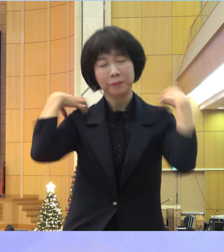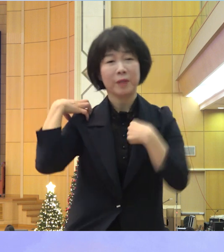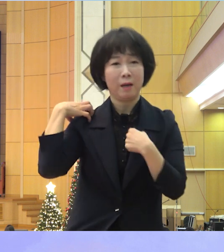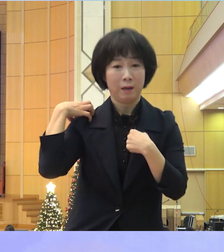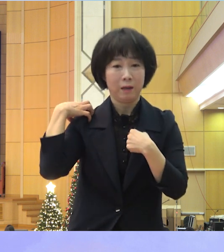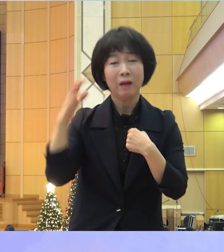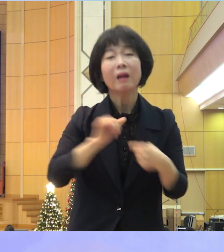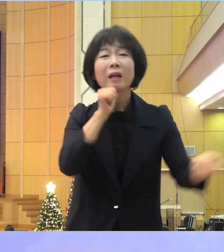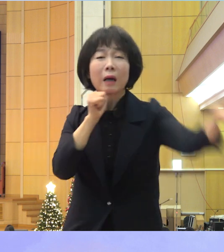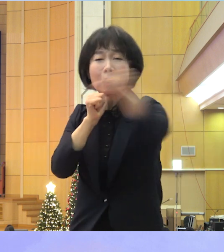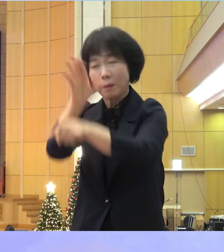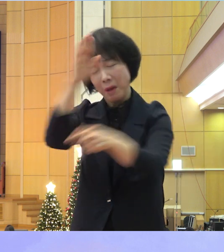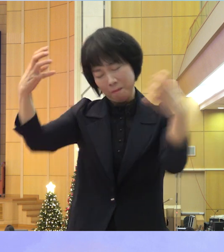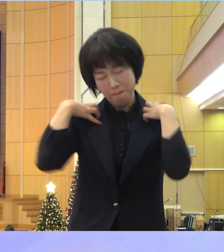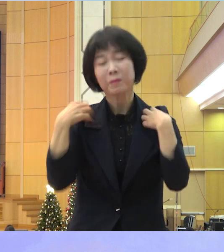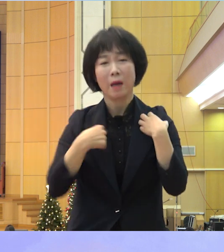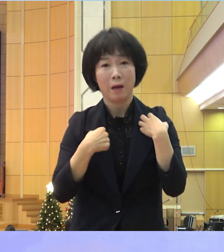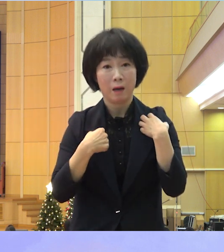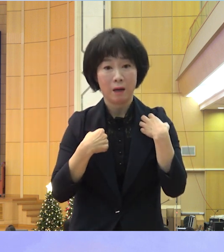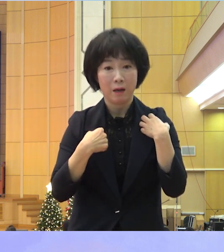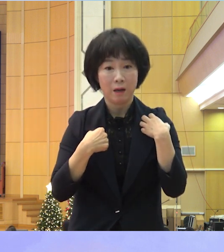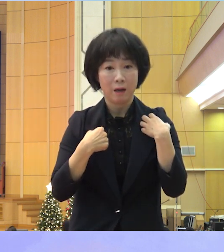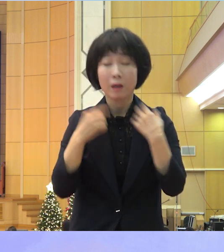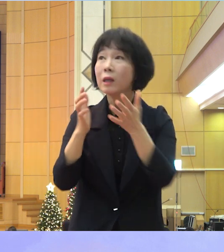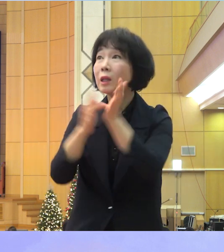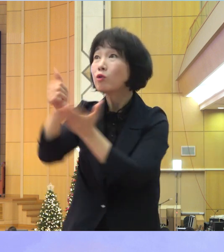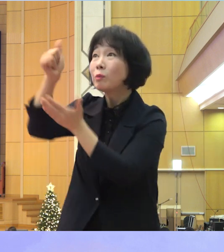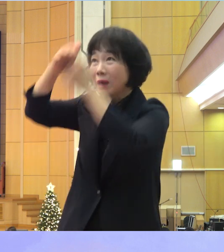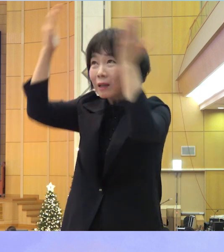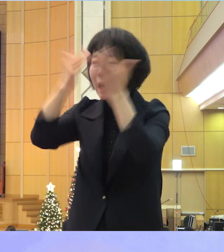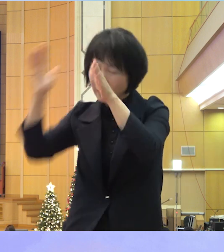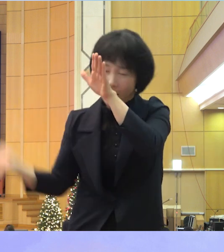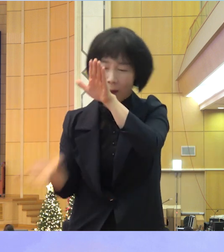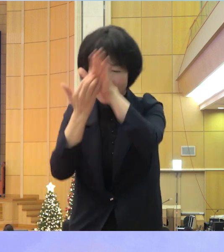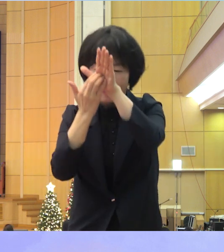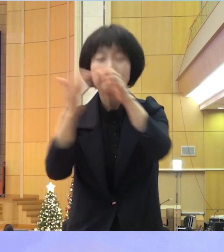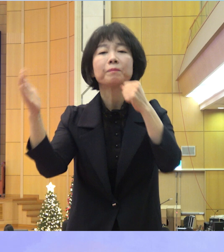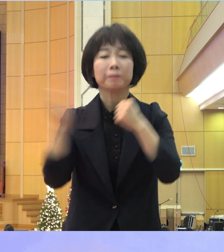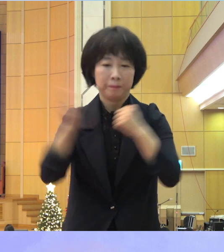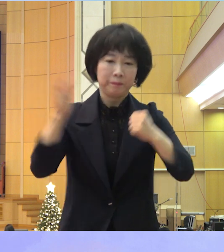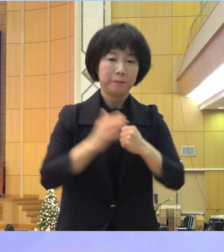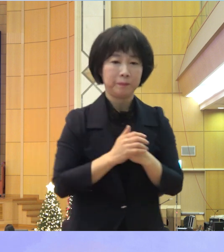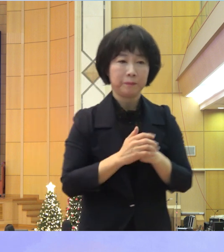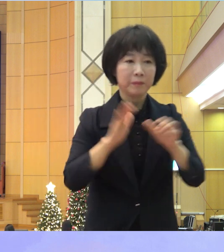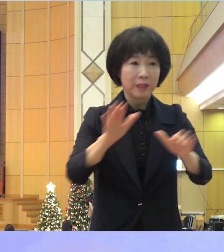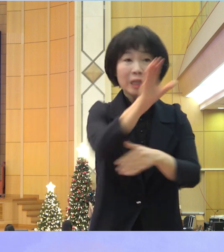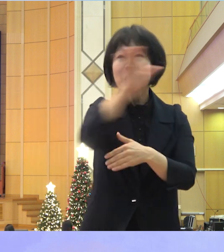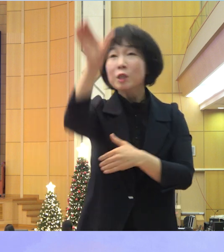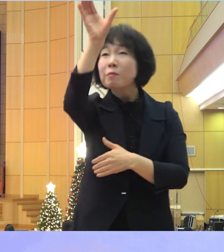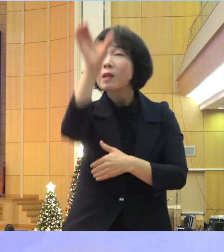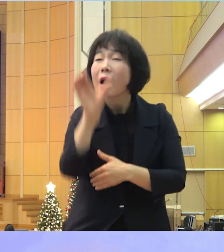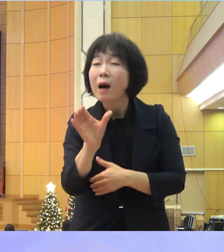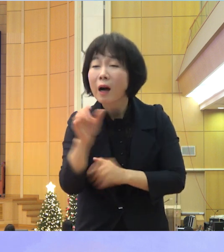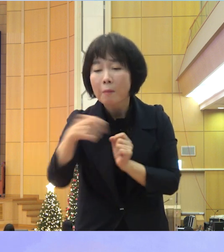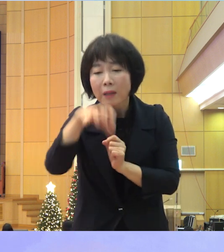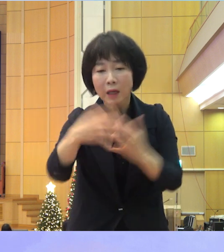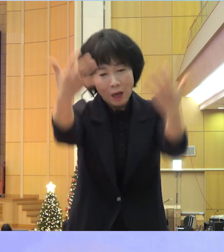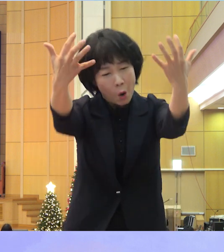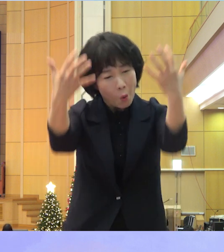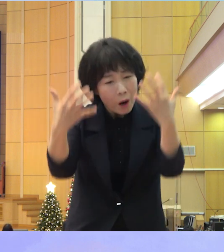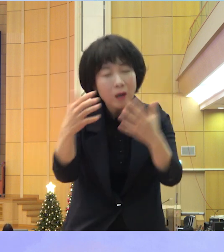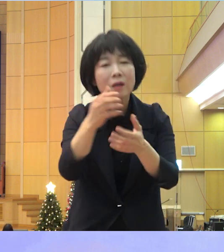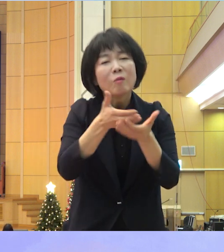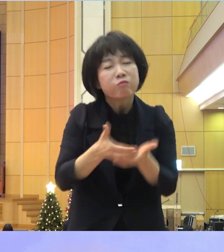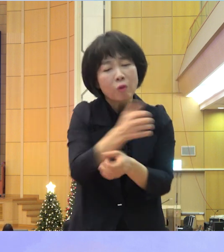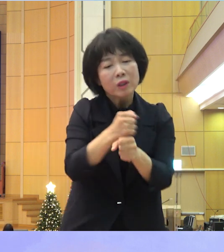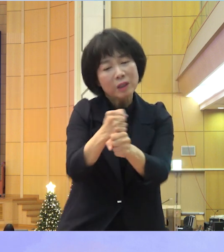짊어지고 가난의 짐을 짊어지고 주님께서 다 이루었습니다. 십자가 밑에 나와서 나의 모든 무거운